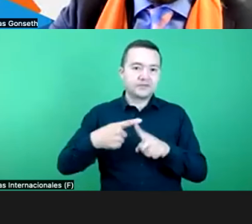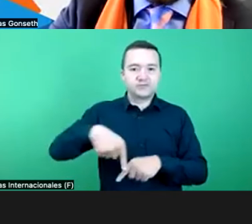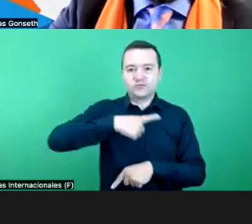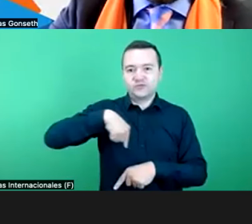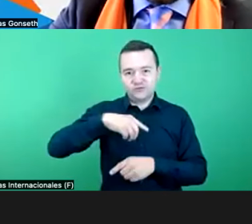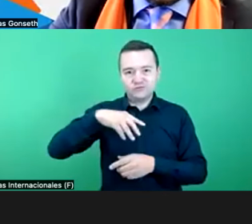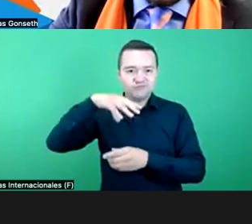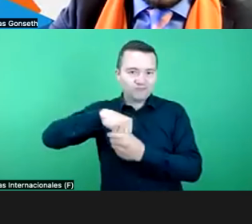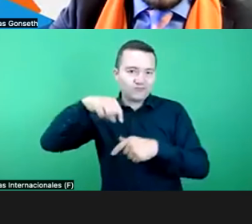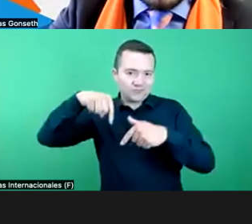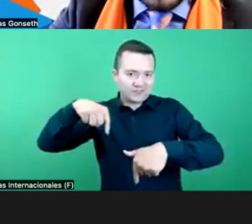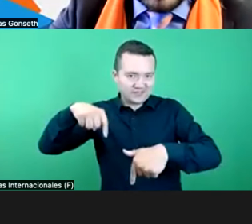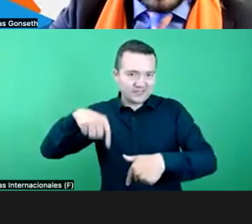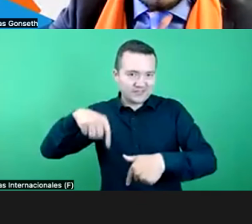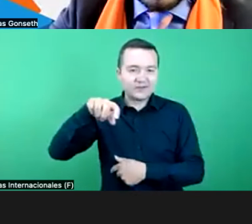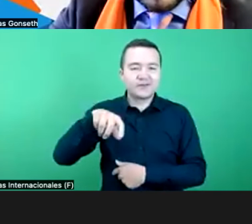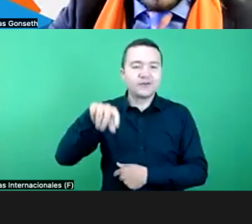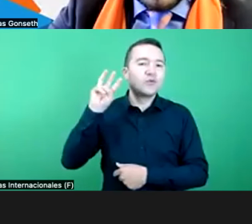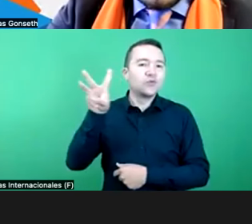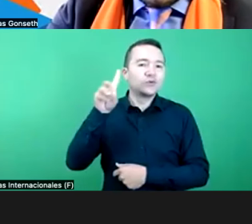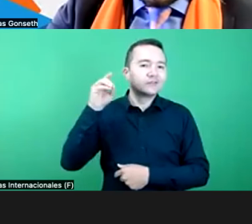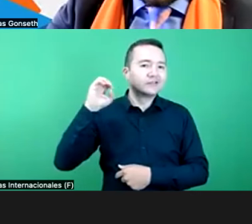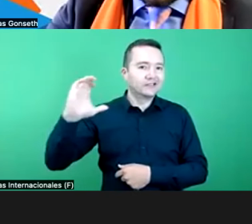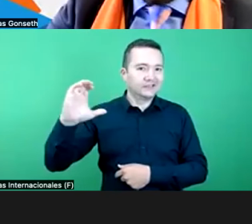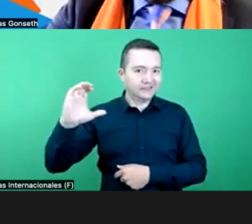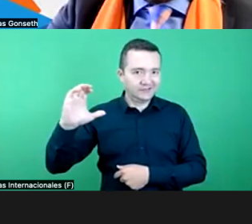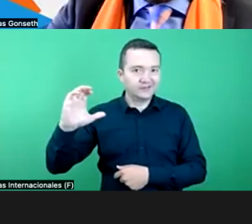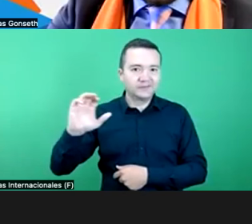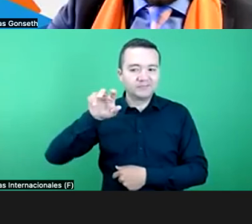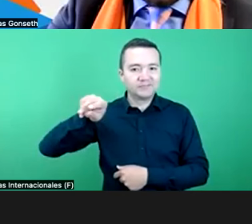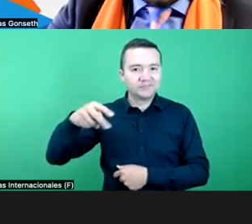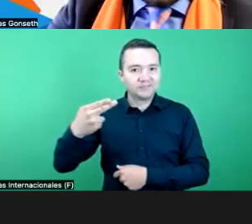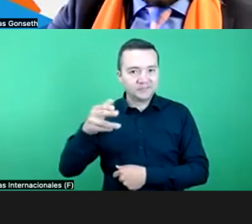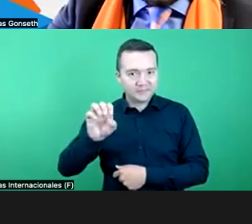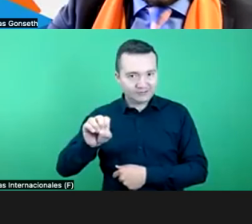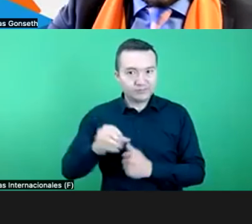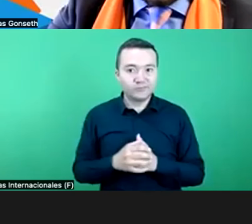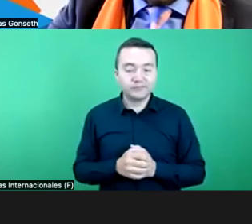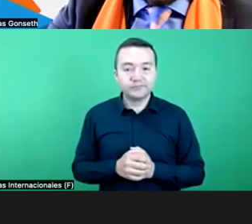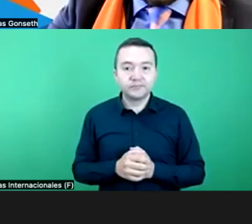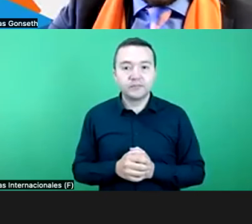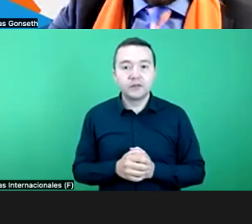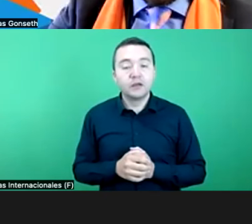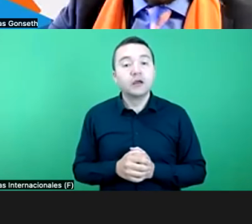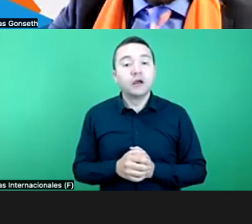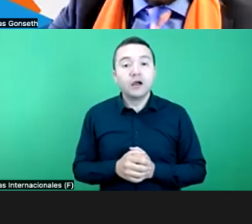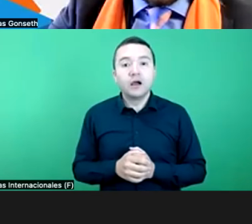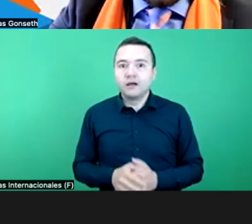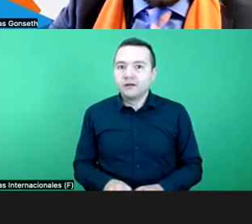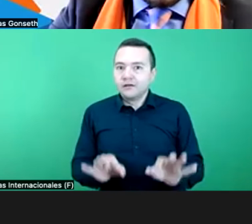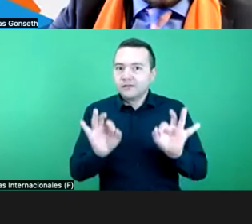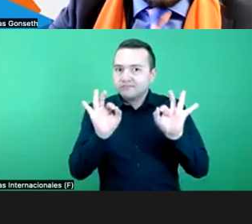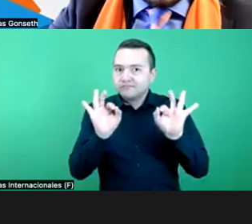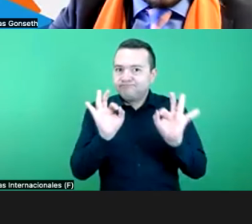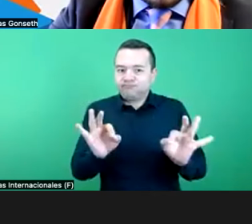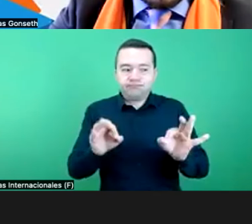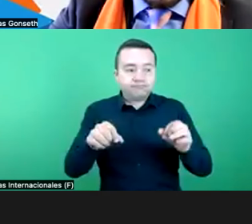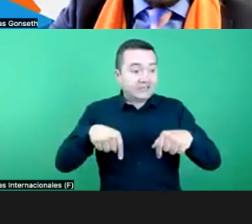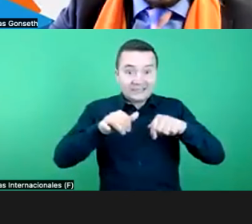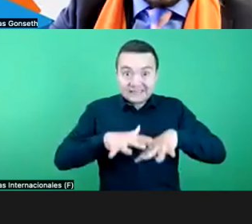entre ceux qui sommes ici dans les sièges de l'OPS à Washington, DC. Il s'agit